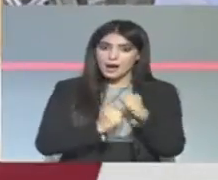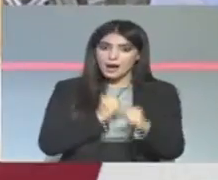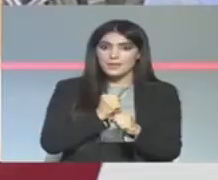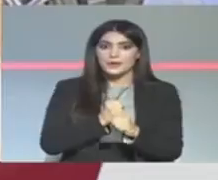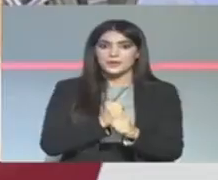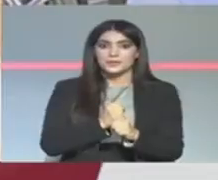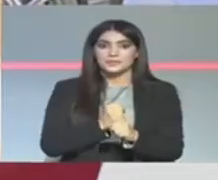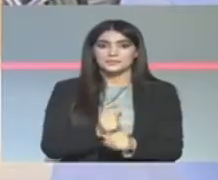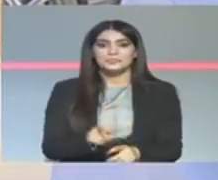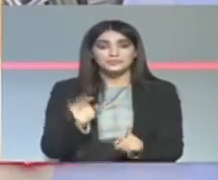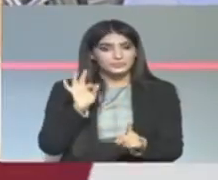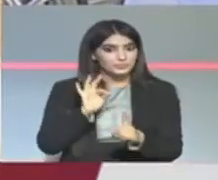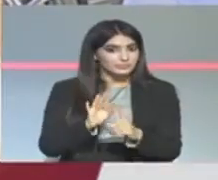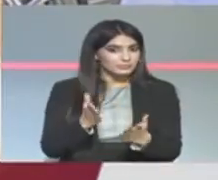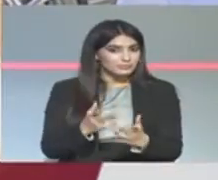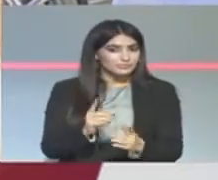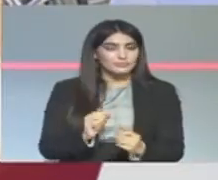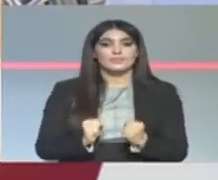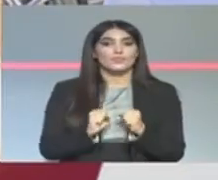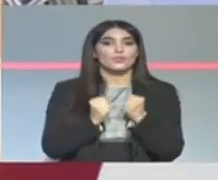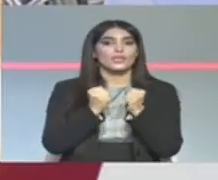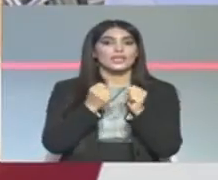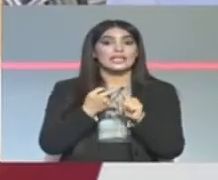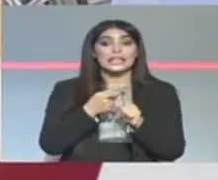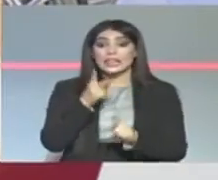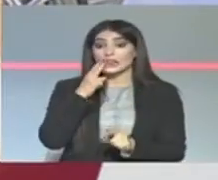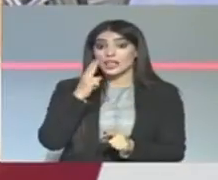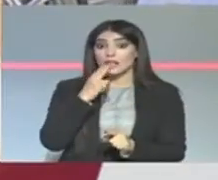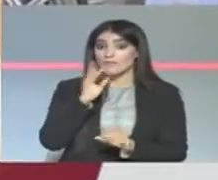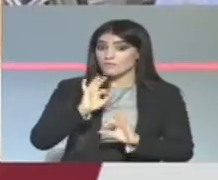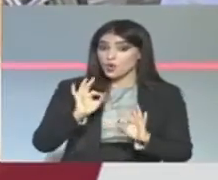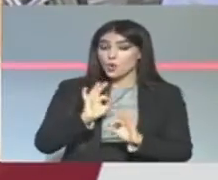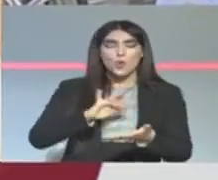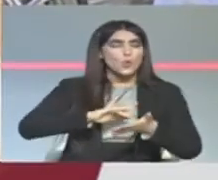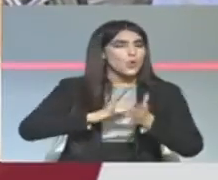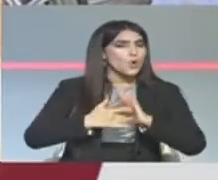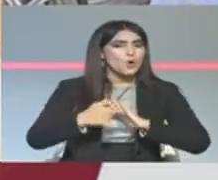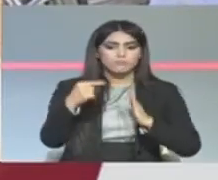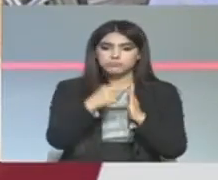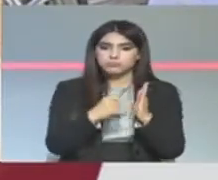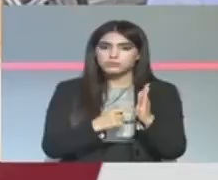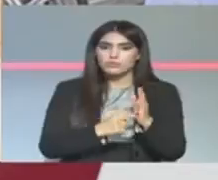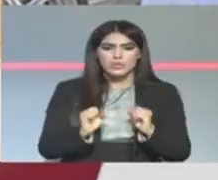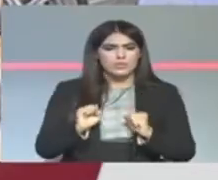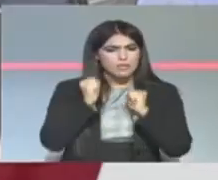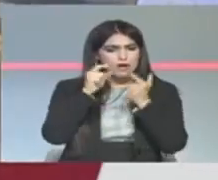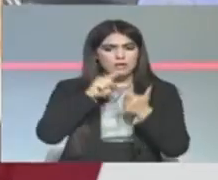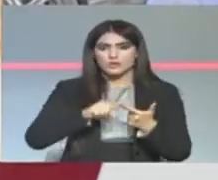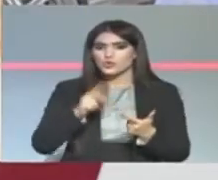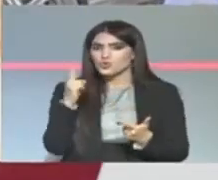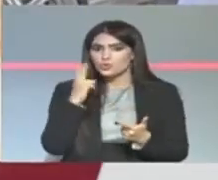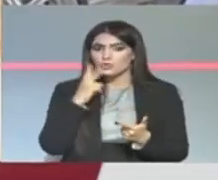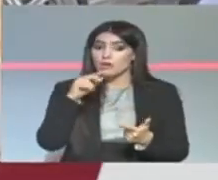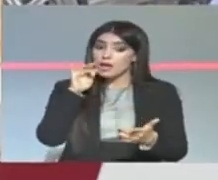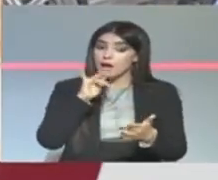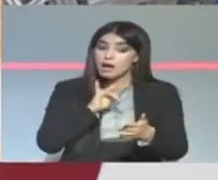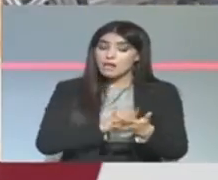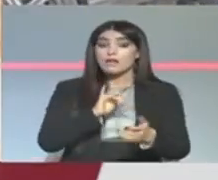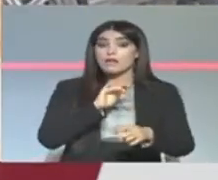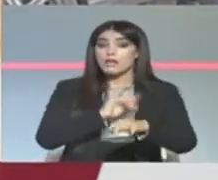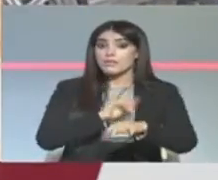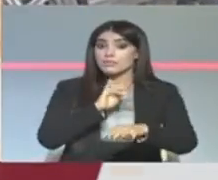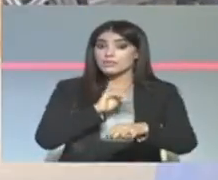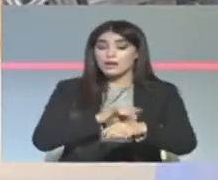الاكل وال والتدخين كلهم الاوروبيه تخلي